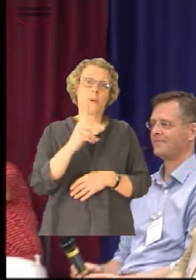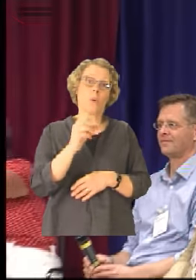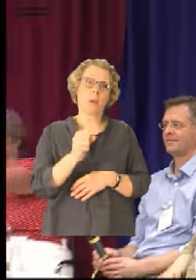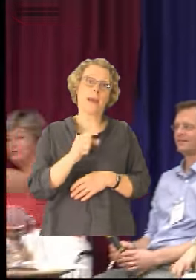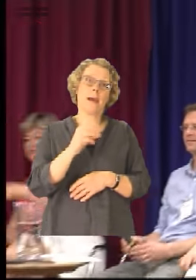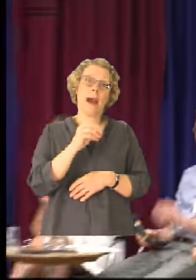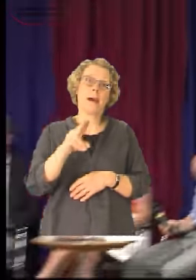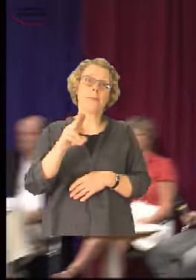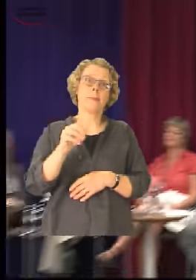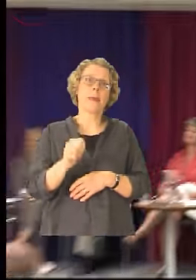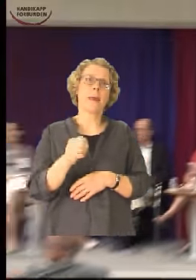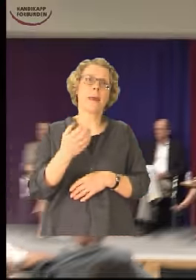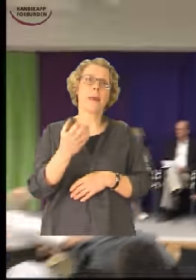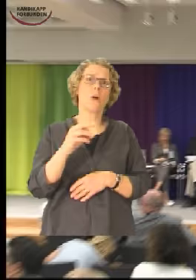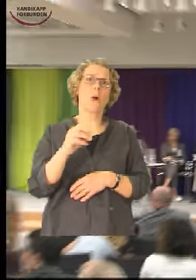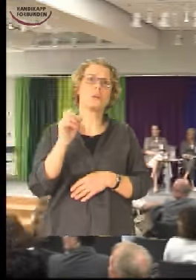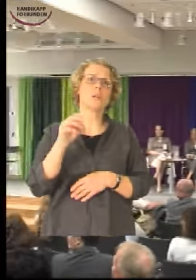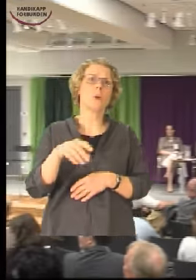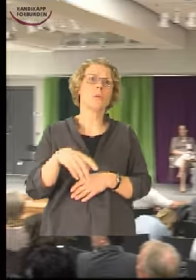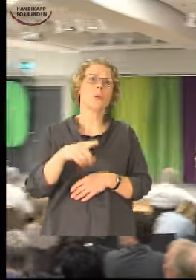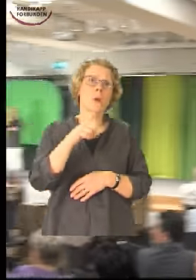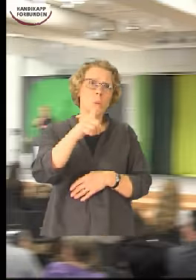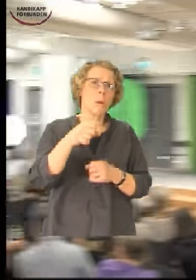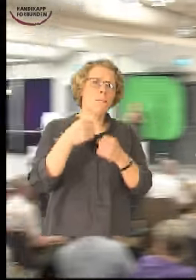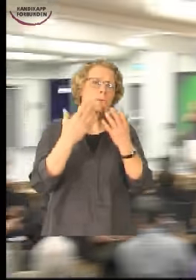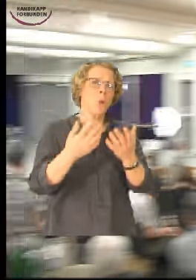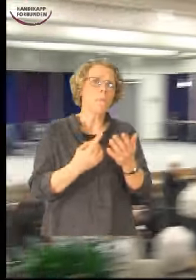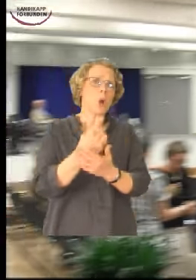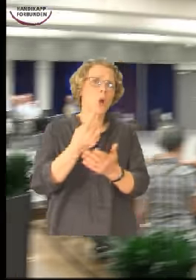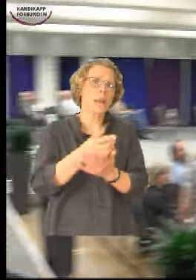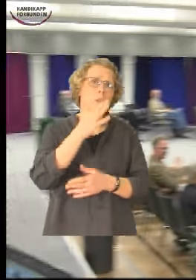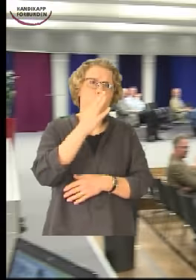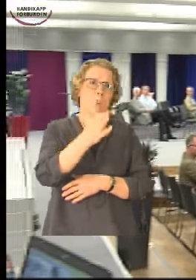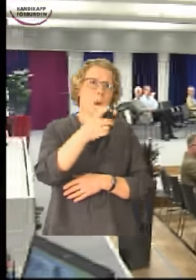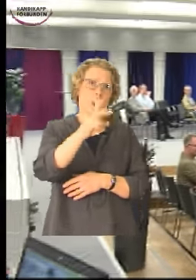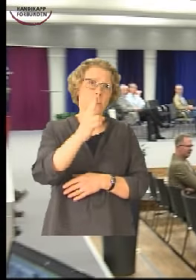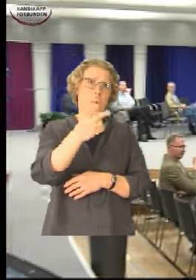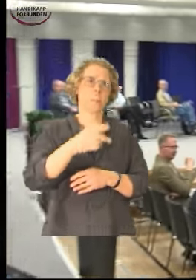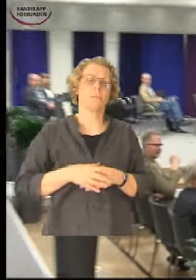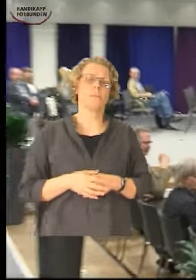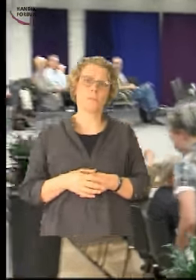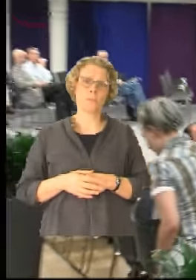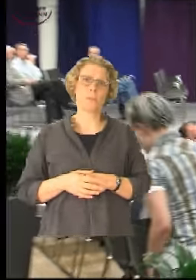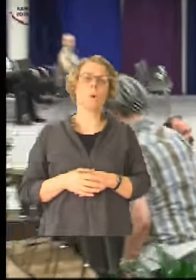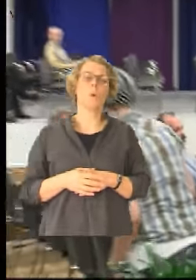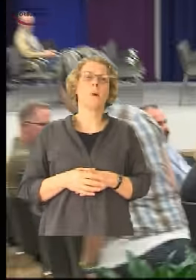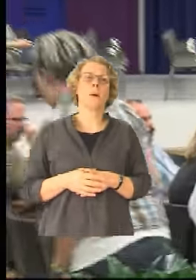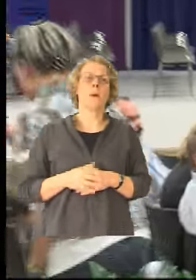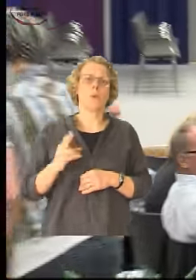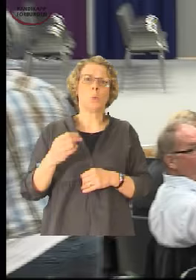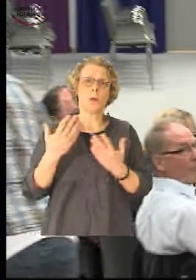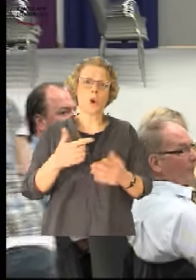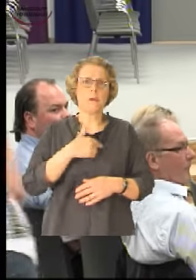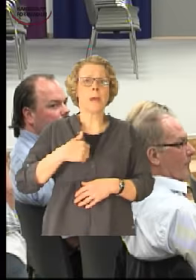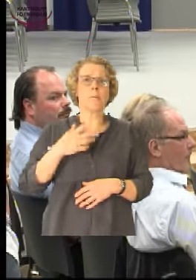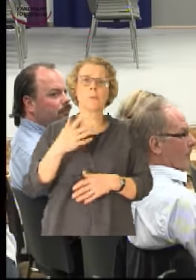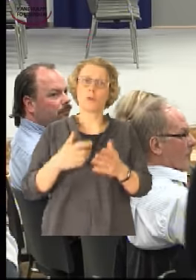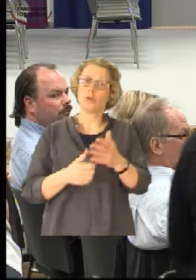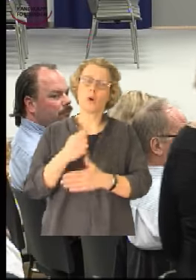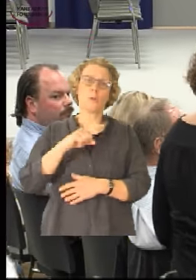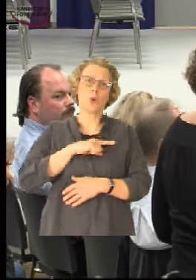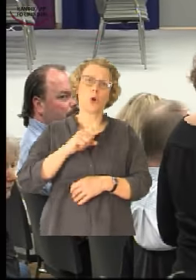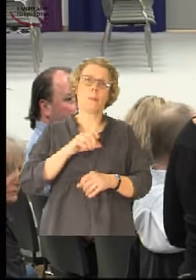du? Ja, varsågod och ställ frågan. Idag har vi pratat väldigt mycket om hälso- och sjukvård och jag representerar